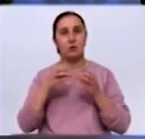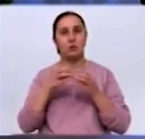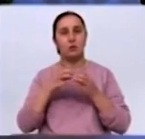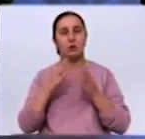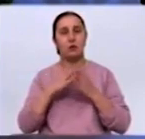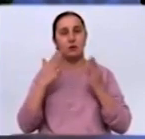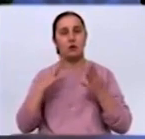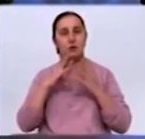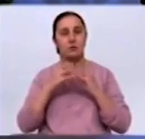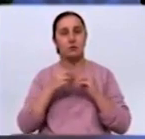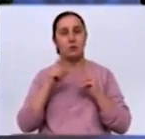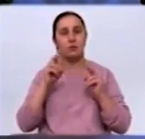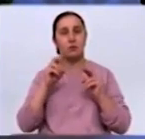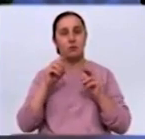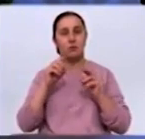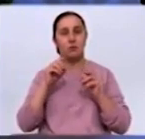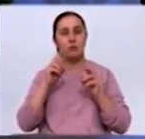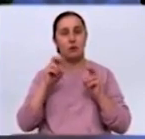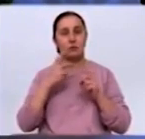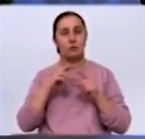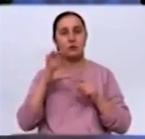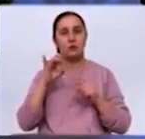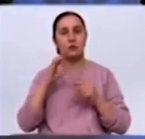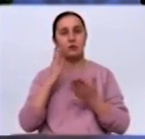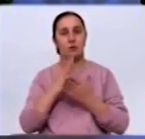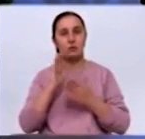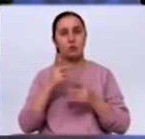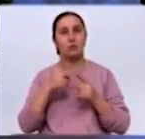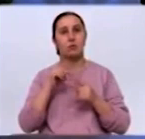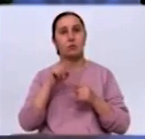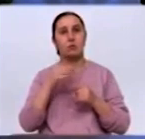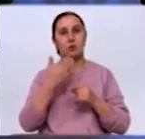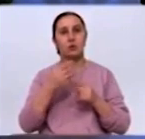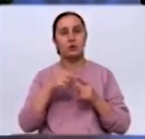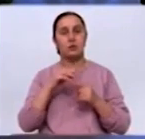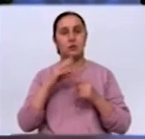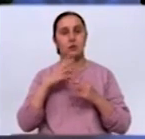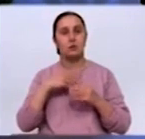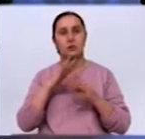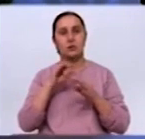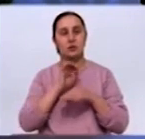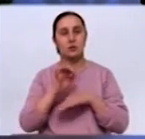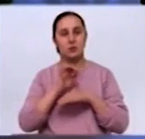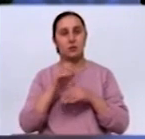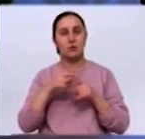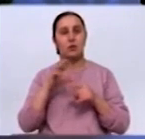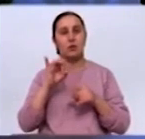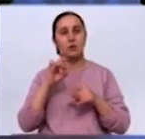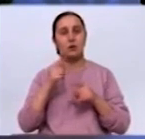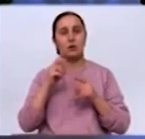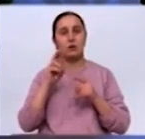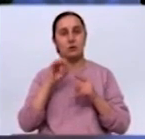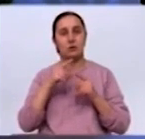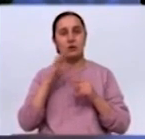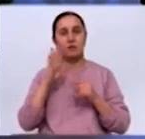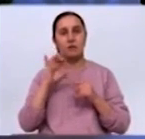katta hajmdagi maxsus serverlar mavjud bo'ladi, shunga ega bo'ladi. Ular tinimsiz ishlab chiqarish orqali